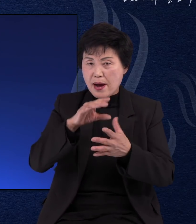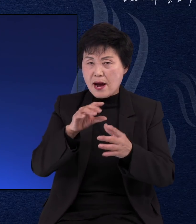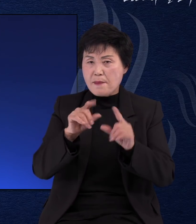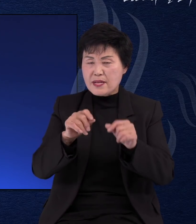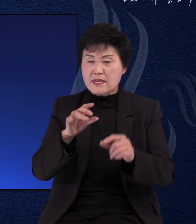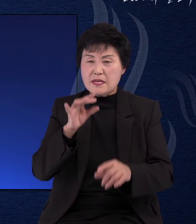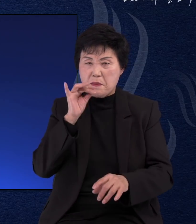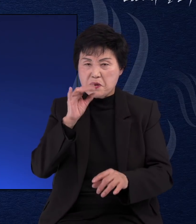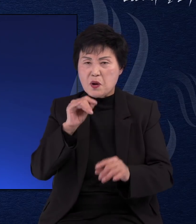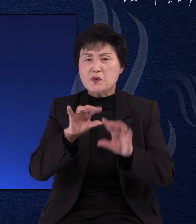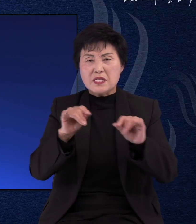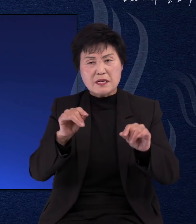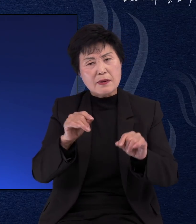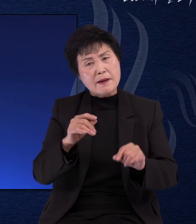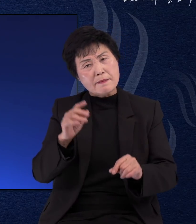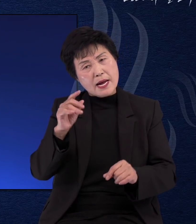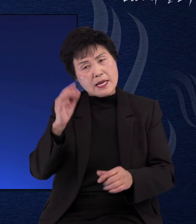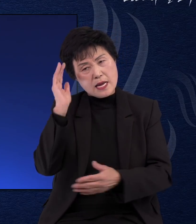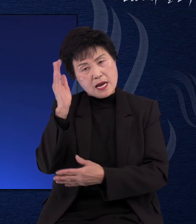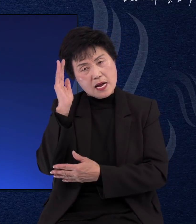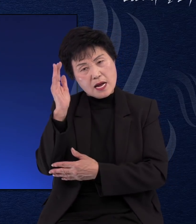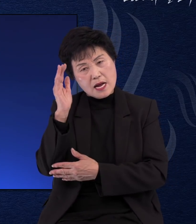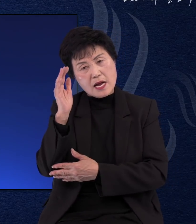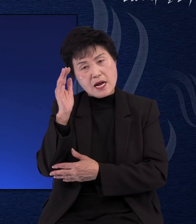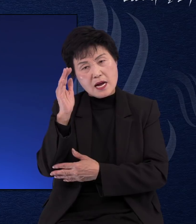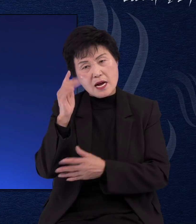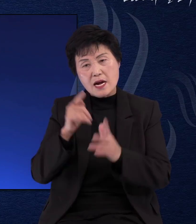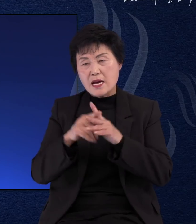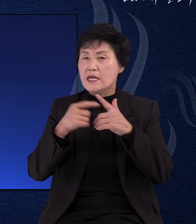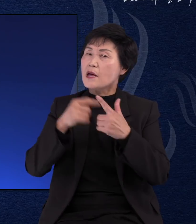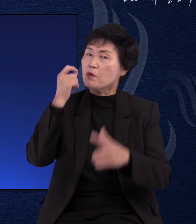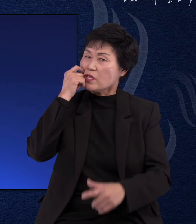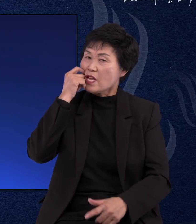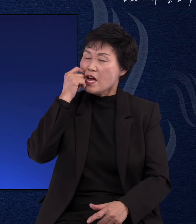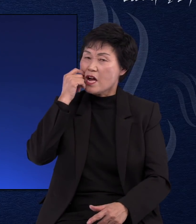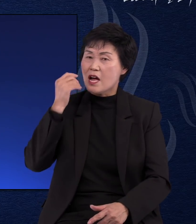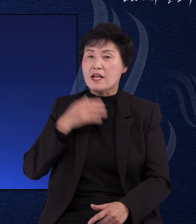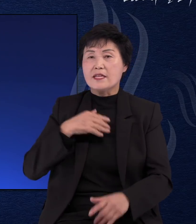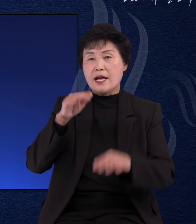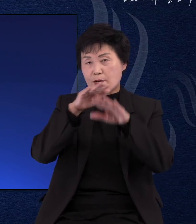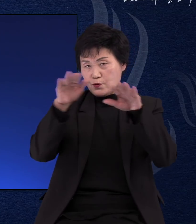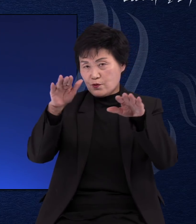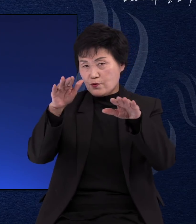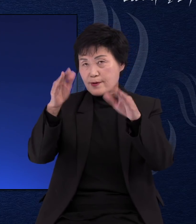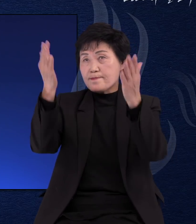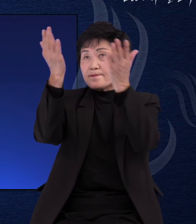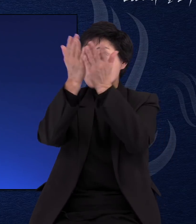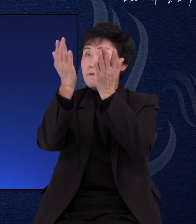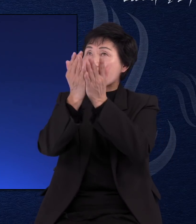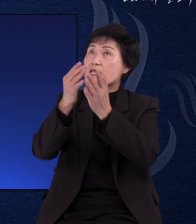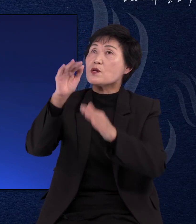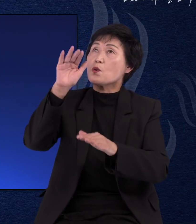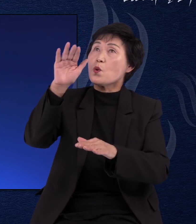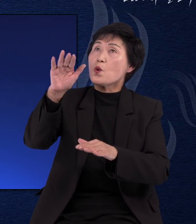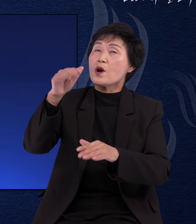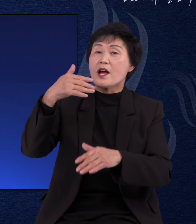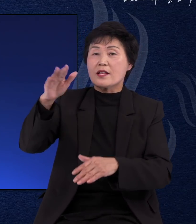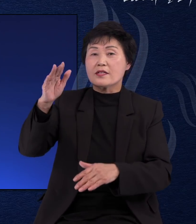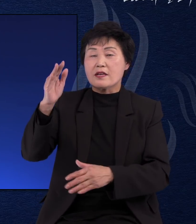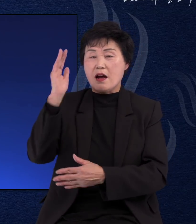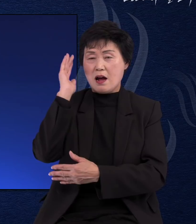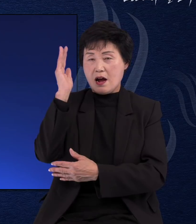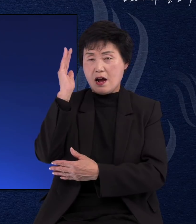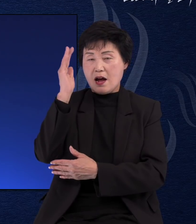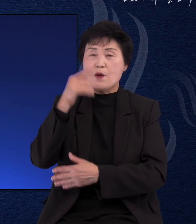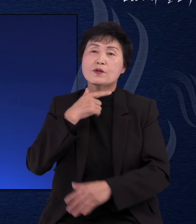하면서 막 이렇게 수준이 안 맞아, 나는 내 수준에 맞는데 가야 되라는 생각을 가지고 목회를 하니 여러분